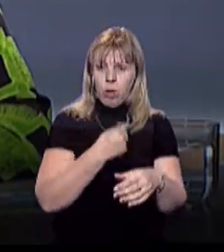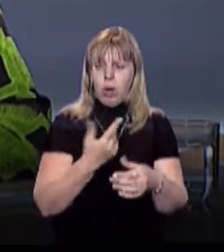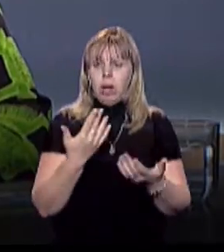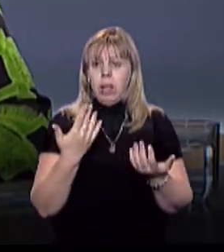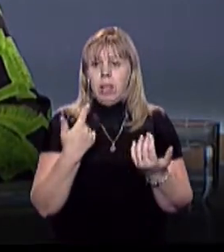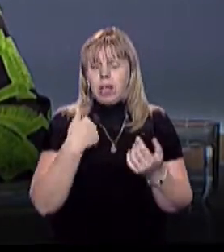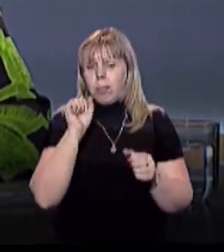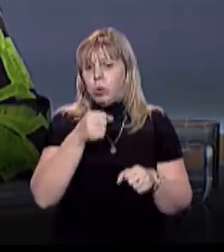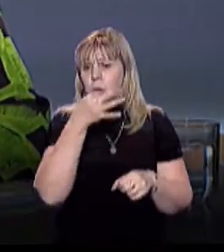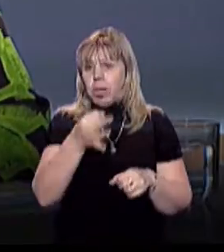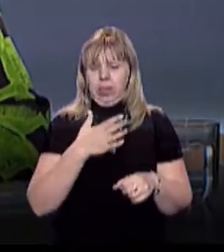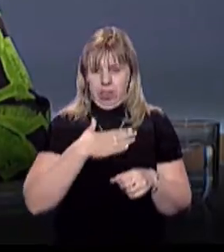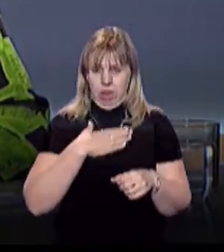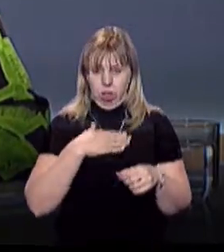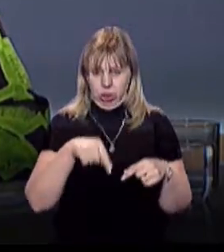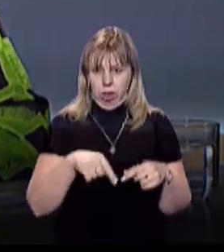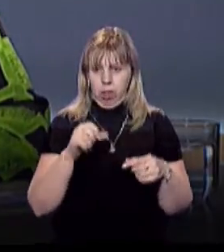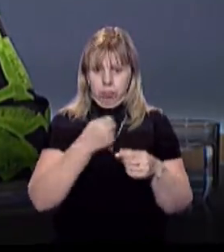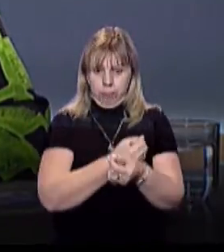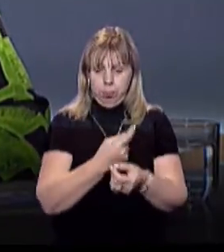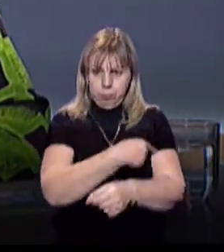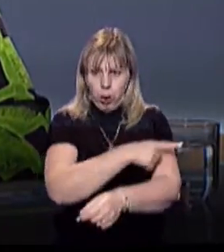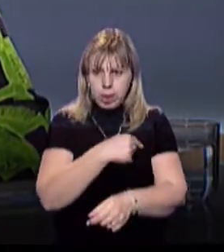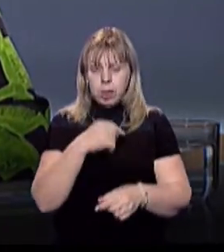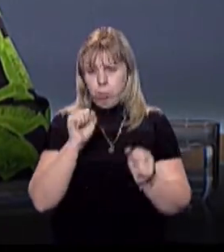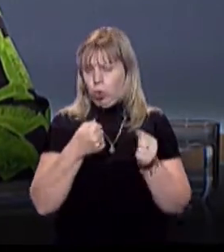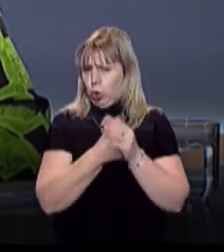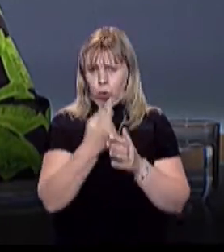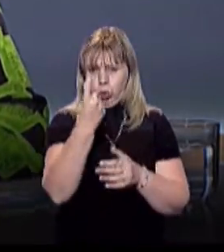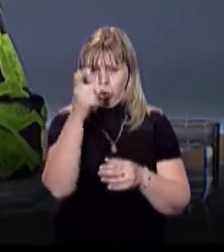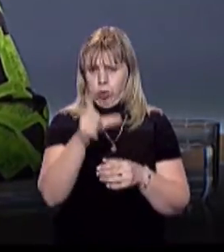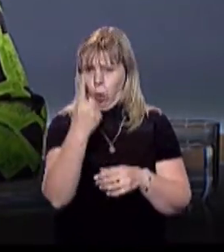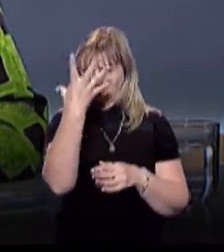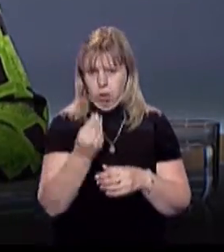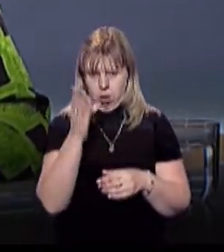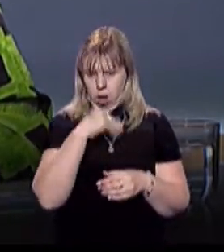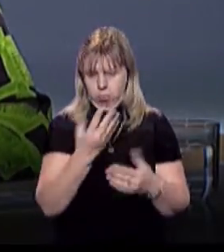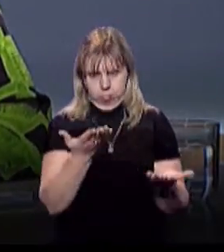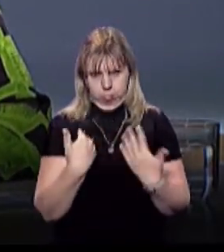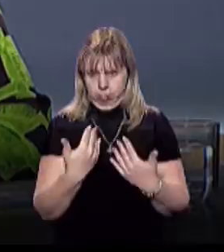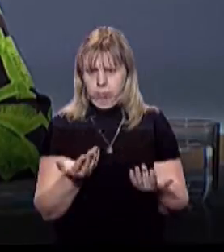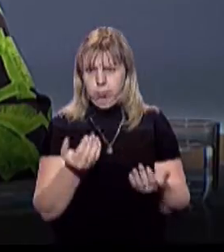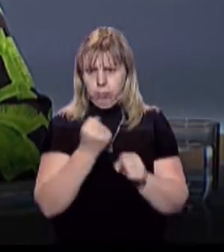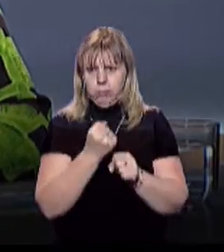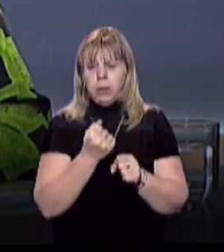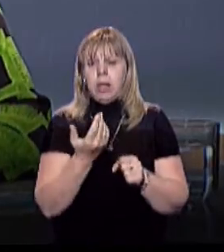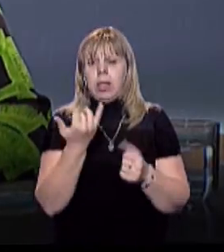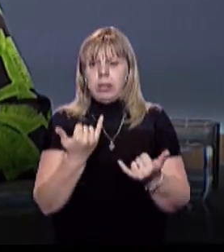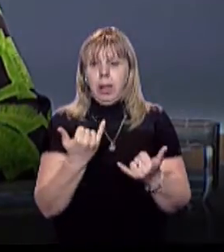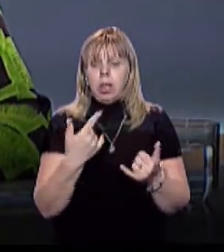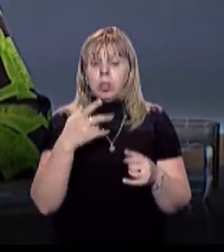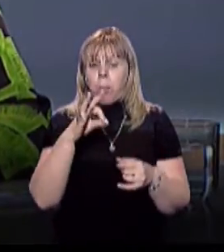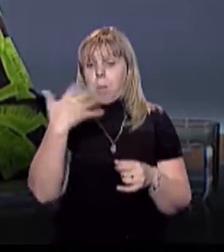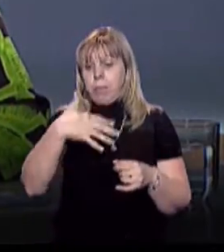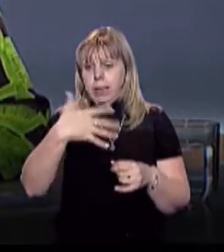можу сказати за нашу станцію, що ми спокійно можемо до 100 чоловік прийняти в день. Ну, у нас зараз під час акції є по